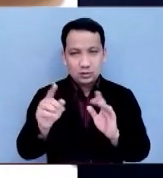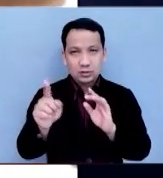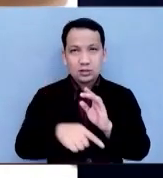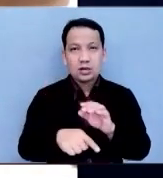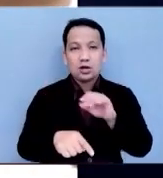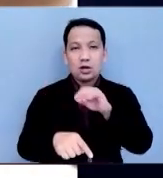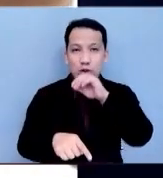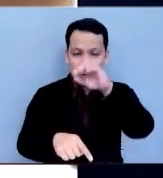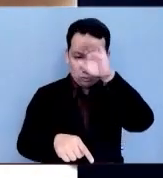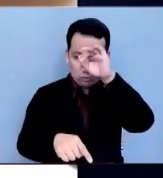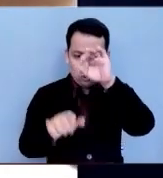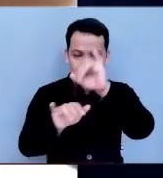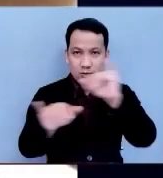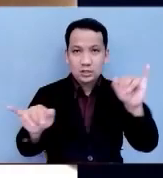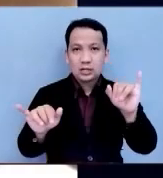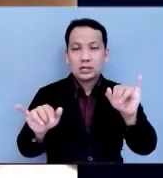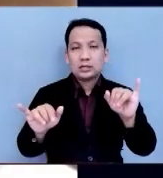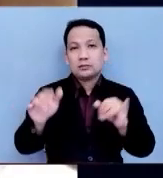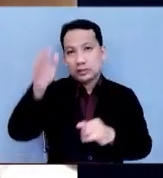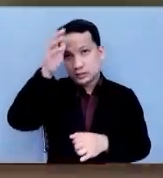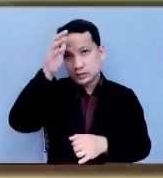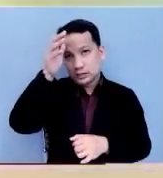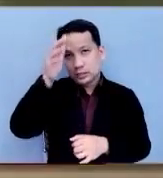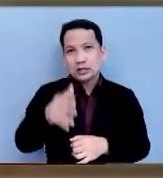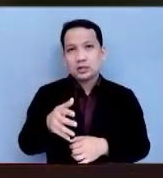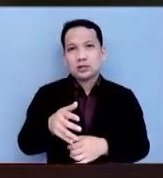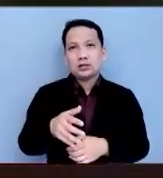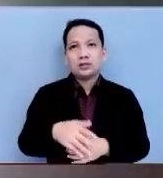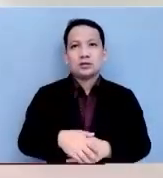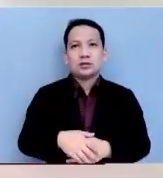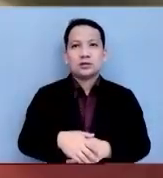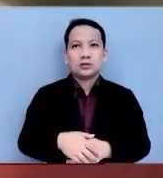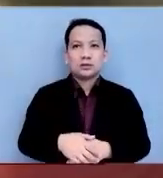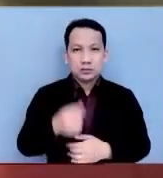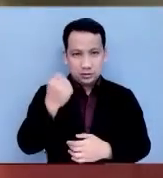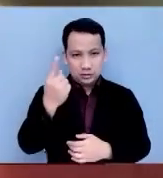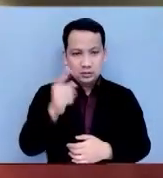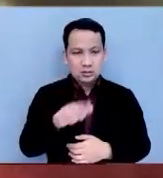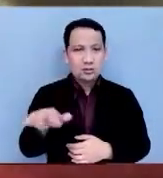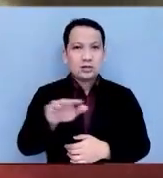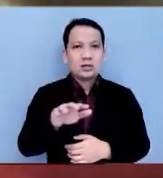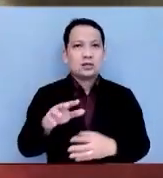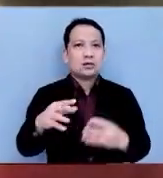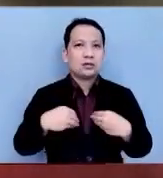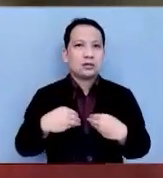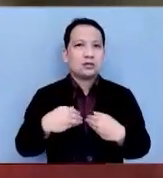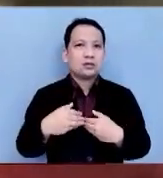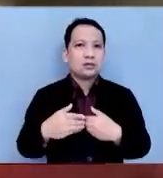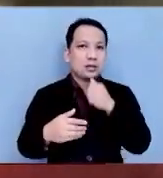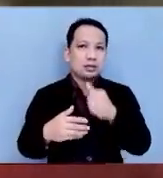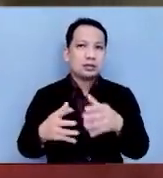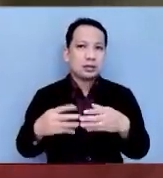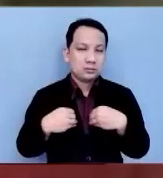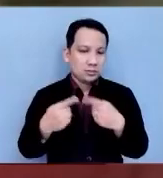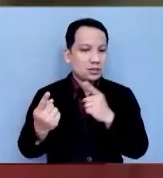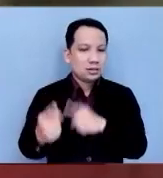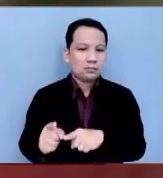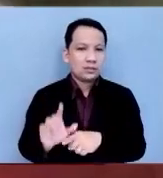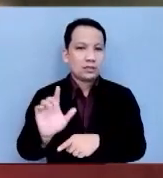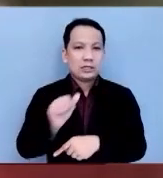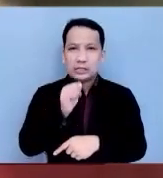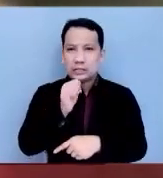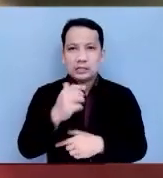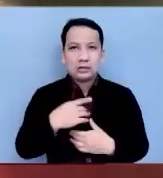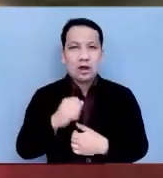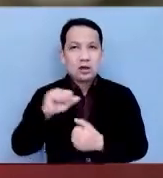sa mga kapwa niya haligi ng tahanan. Sana po intindihin na lang natin sila kasi hindi rin naman nila gusto yung nangyari sa kanila.